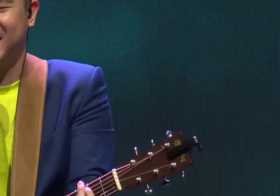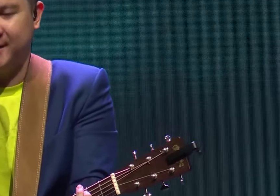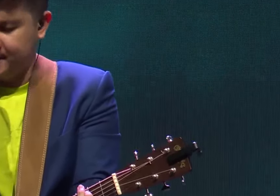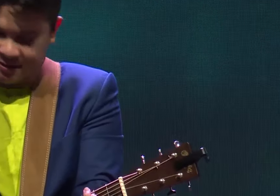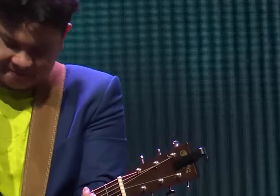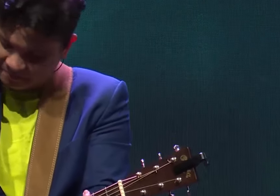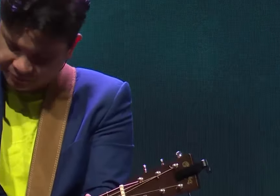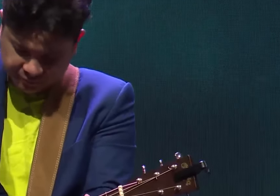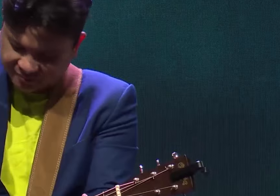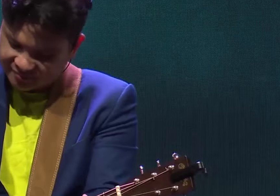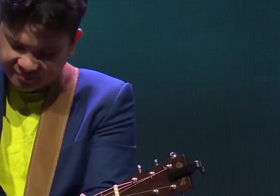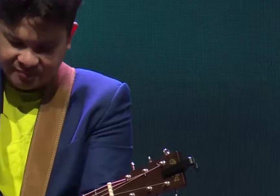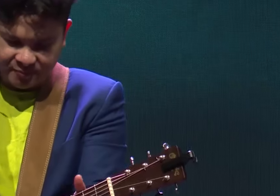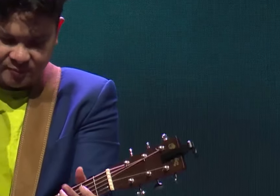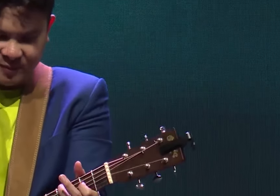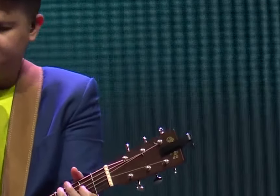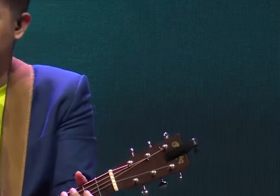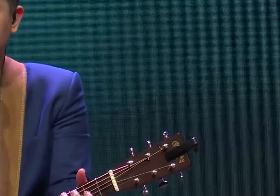segalanya.